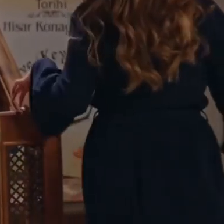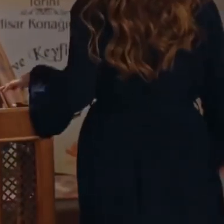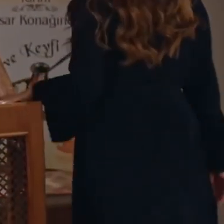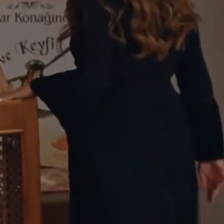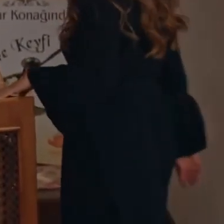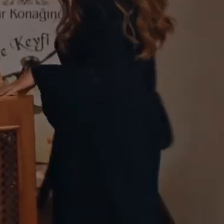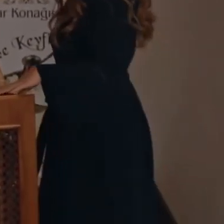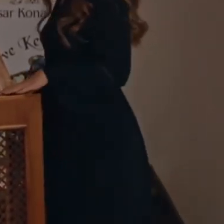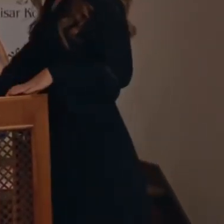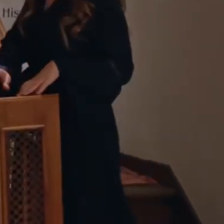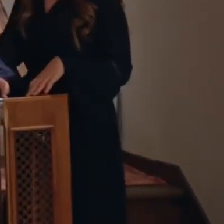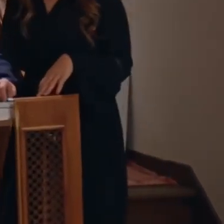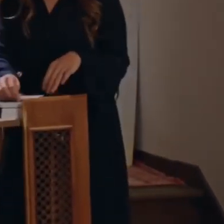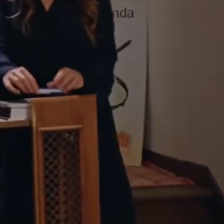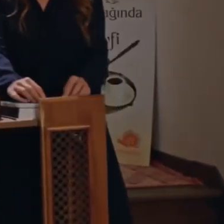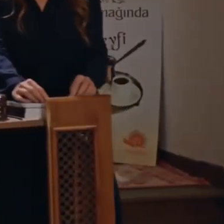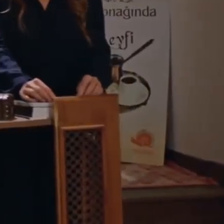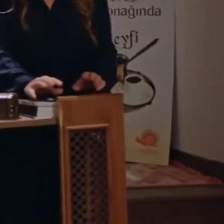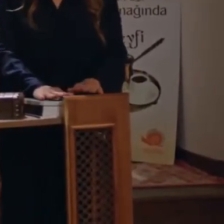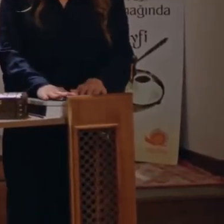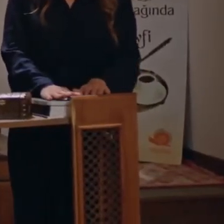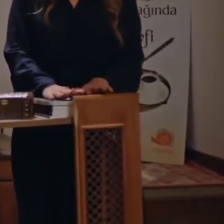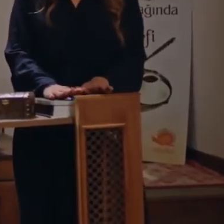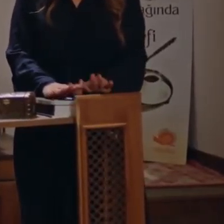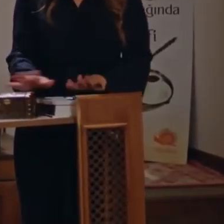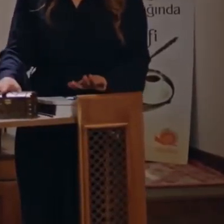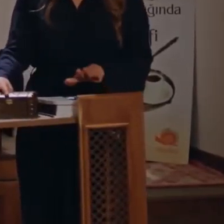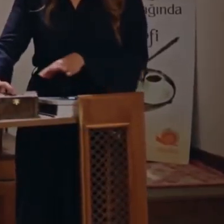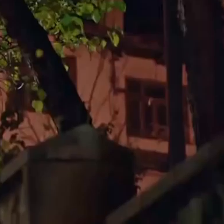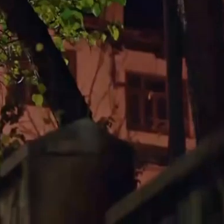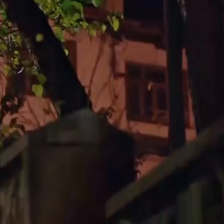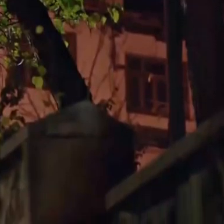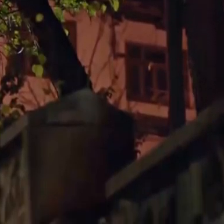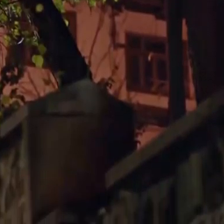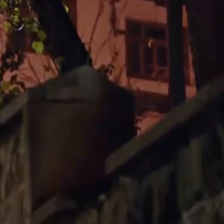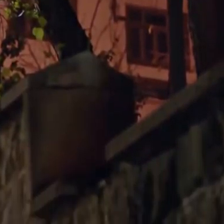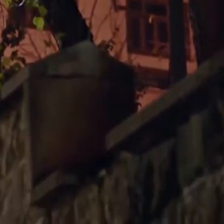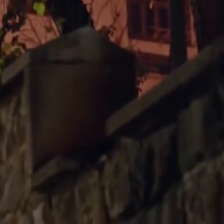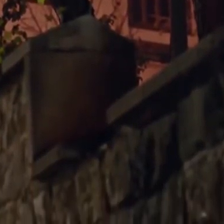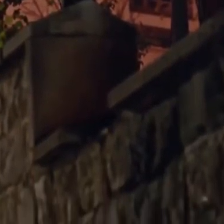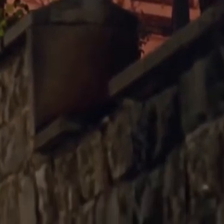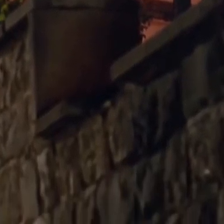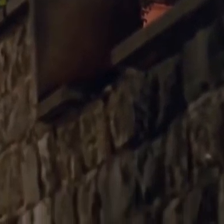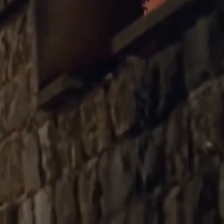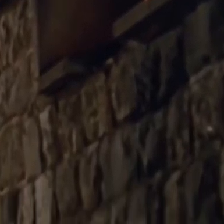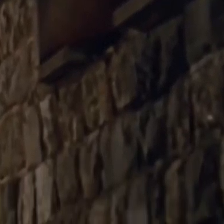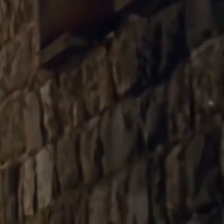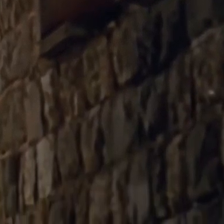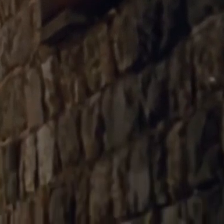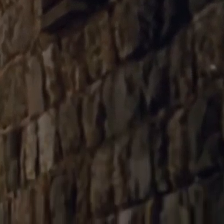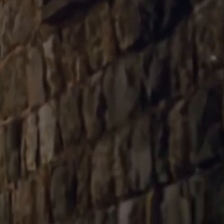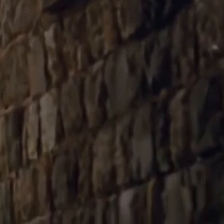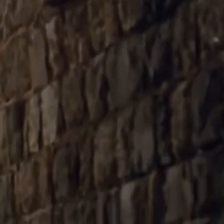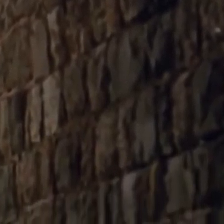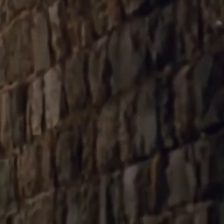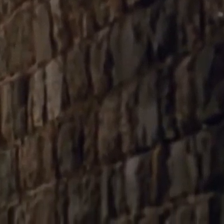mahsulün gözyaşıdır. Alev resepsiyondaki bankonun arkasına geçti, oyalanıyor.